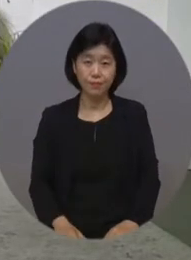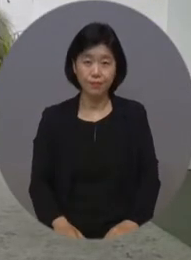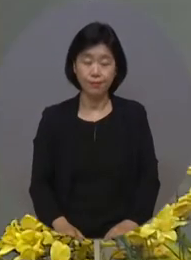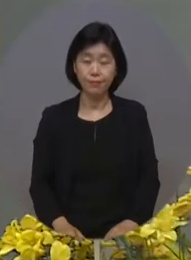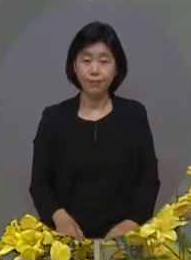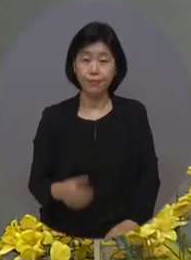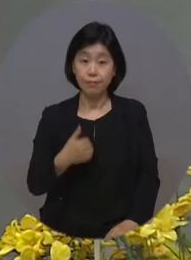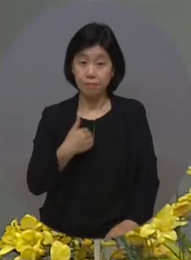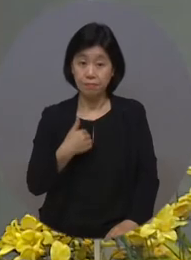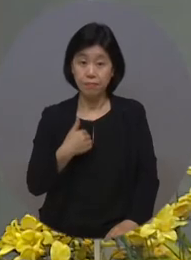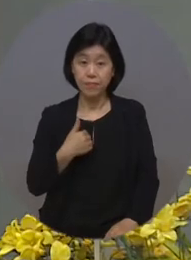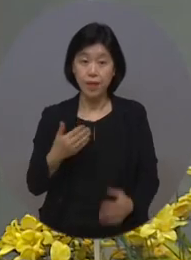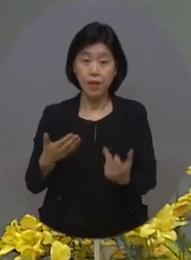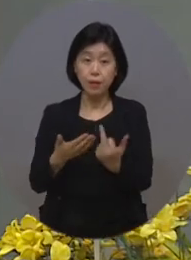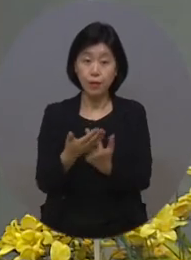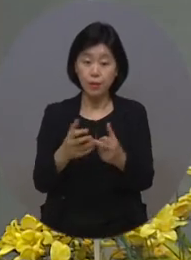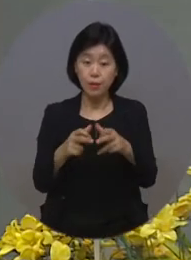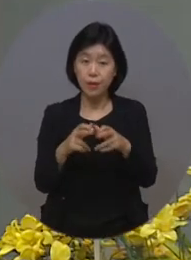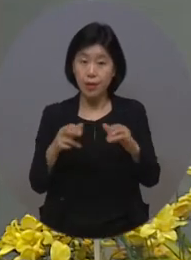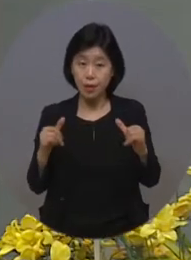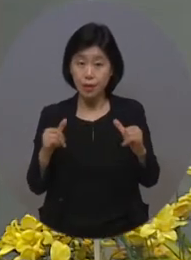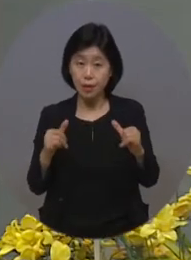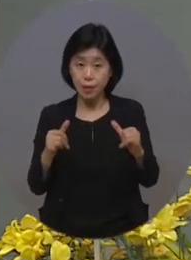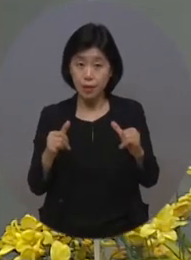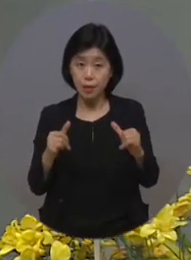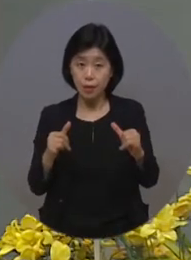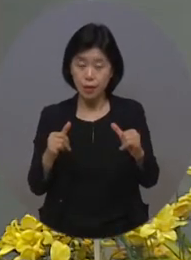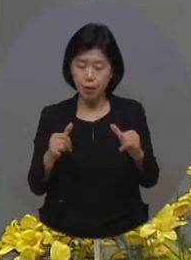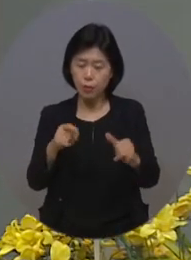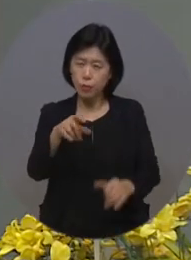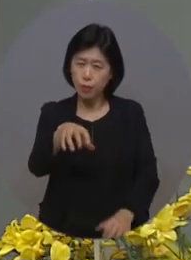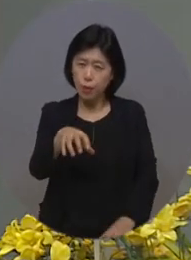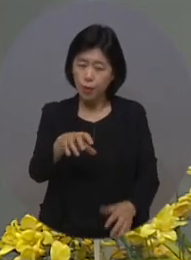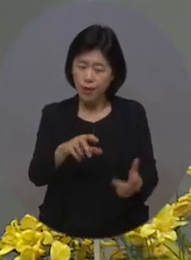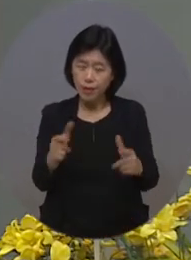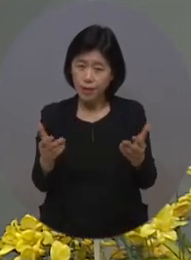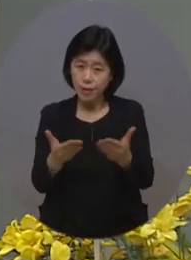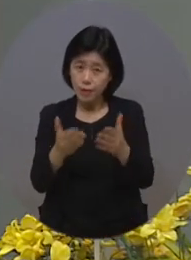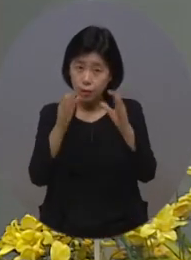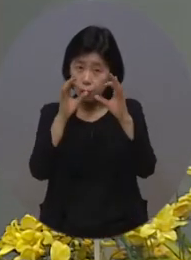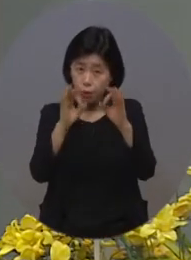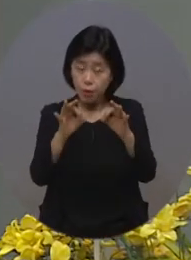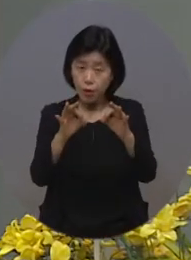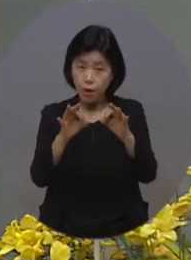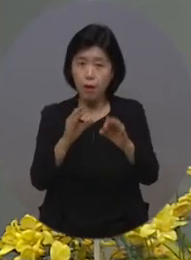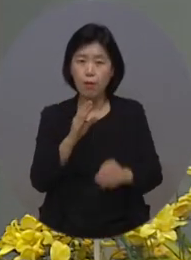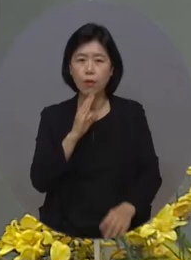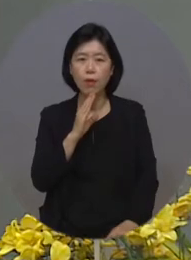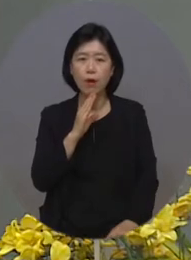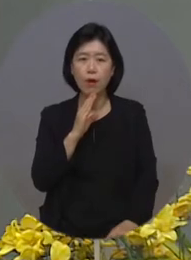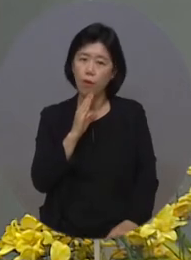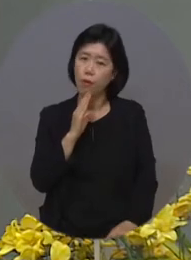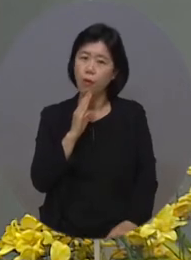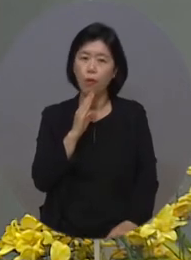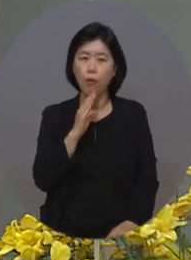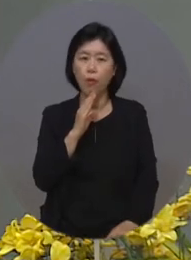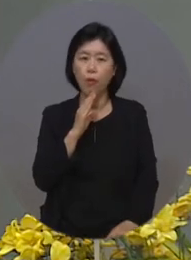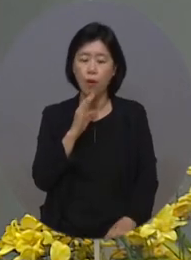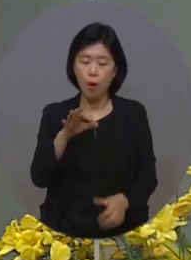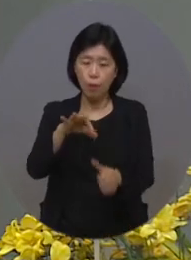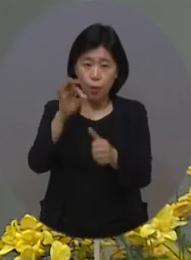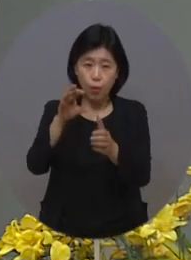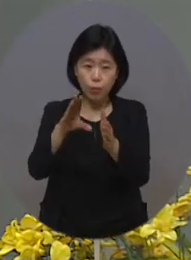보니까요 거의 한 80퍼센트를 정결 하더라구요 예 근데 그 위에 국장님 까지도 대방역 을 해 준 것은